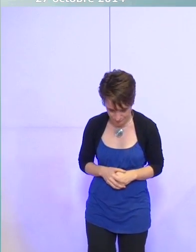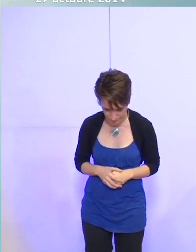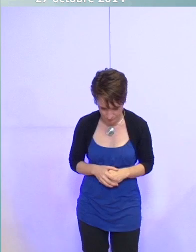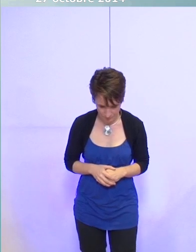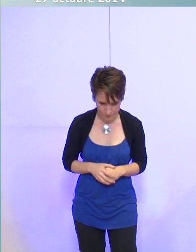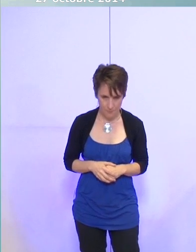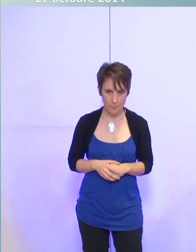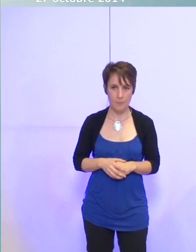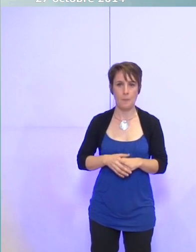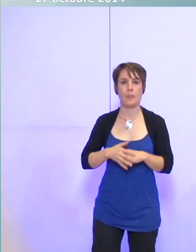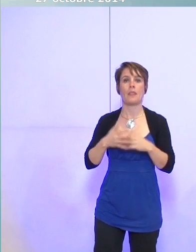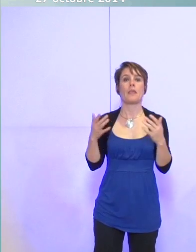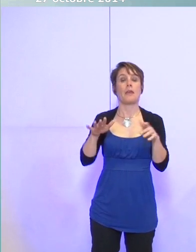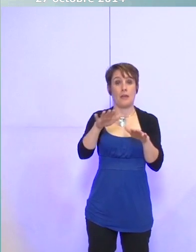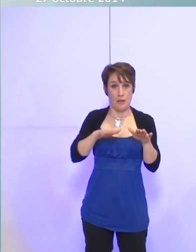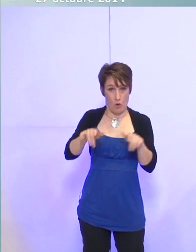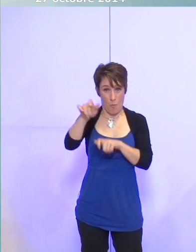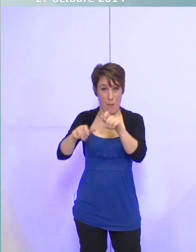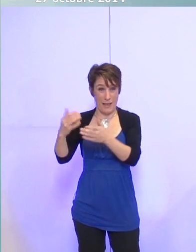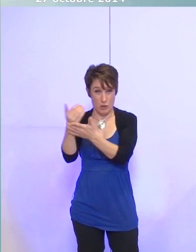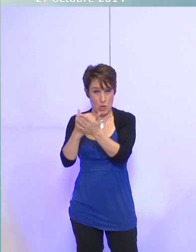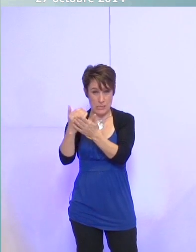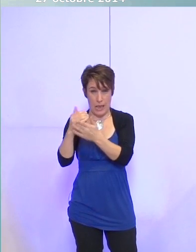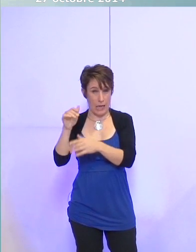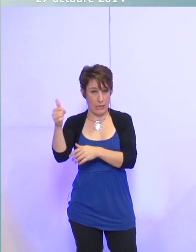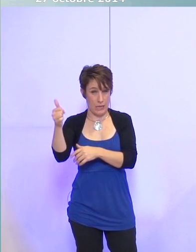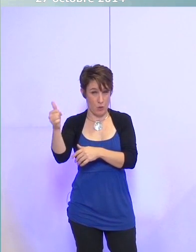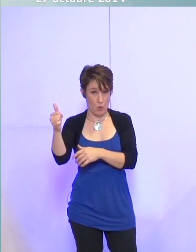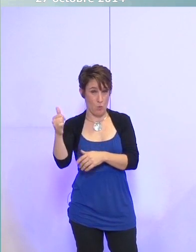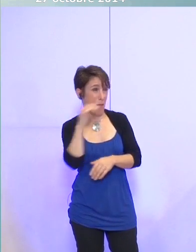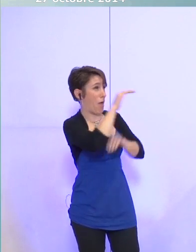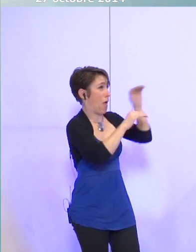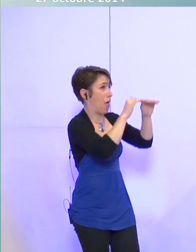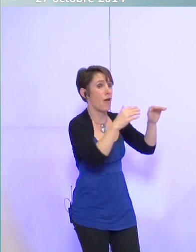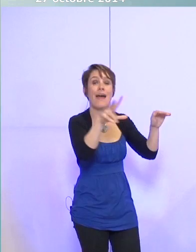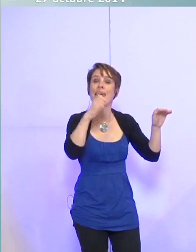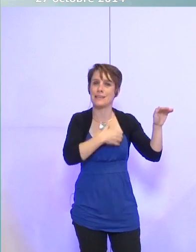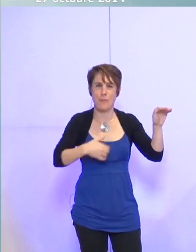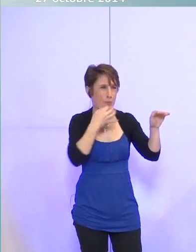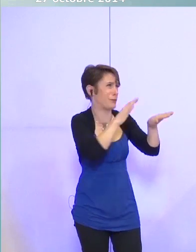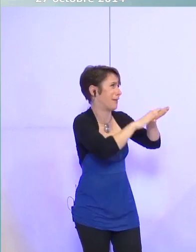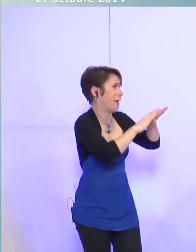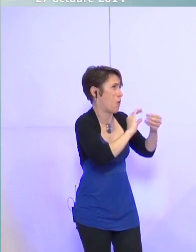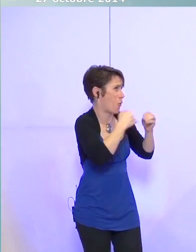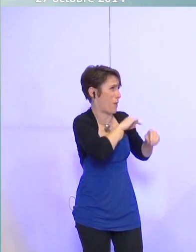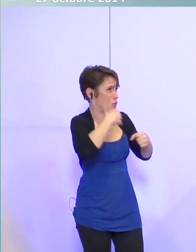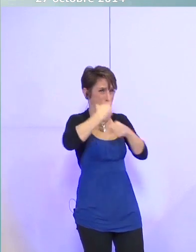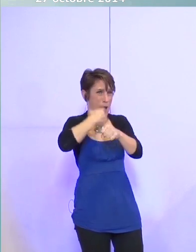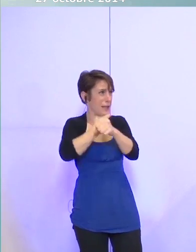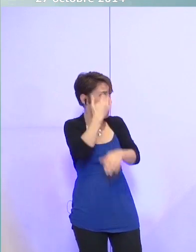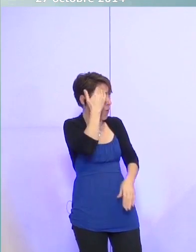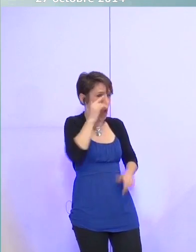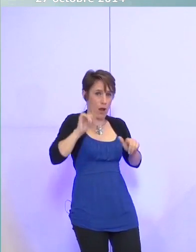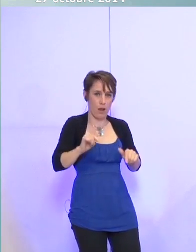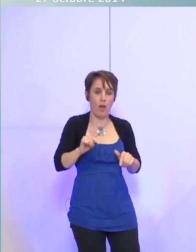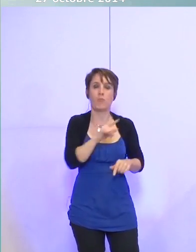Directement alerté par des salariés victimes de harcèlement moral, l'ancien maire n'a pas voulu donner la moindre suite à ces plaintes qui ont abouti, et ce